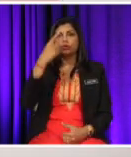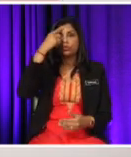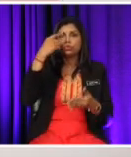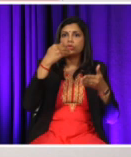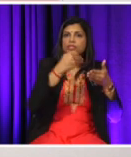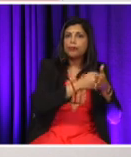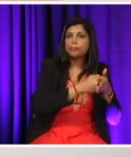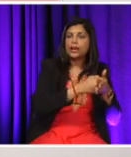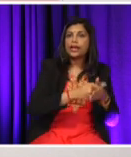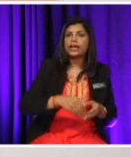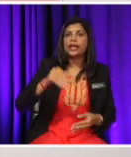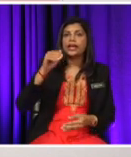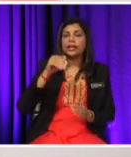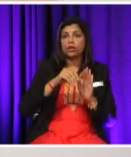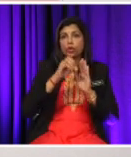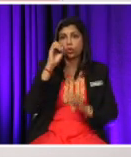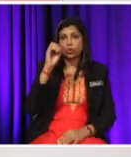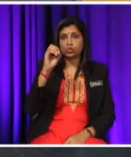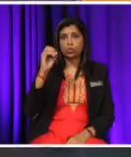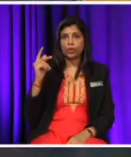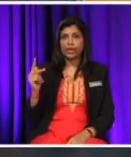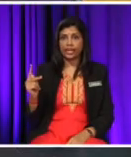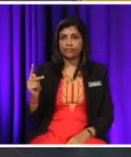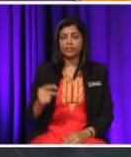sama dengan kosong Kelvin